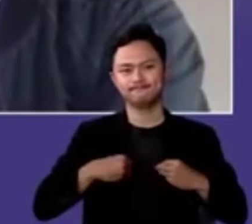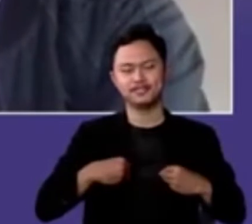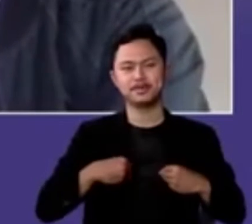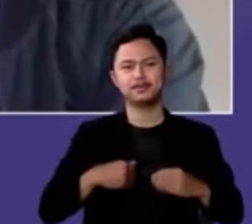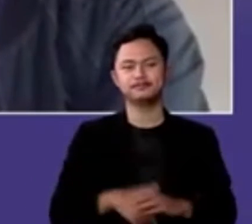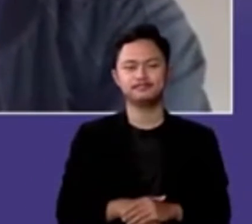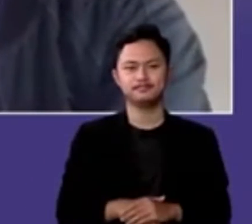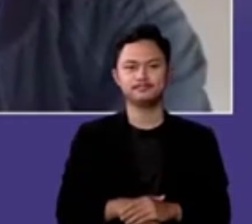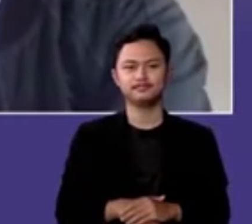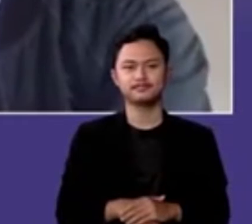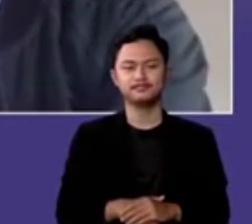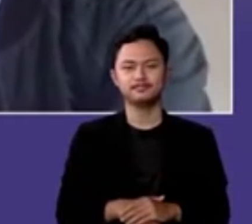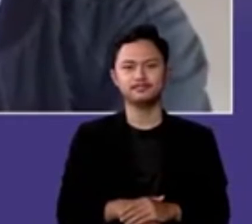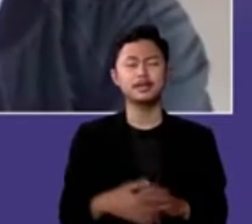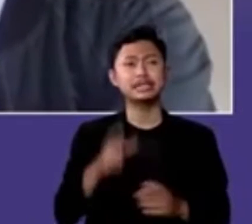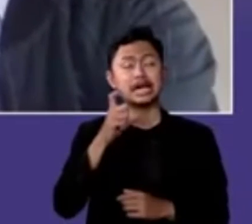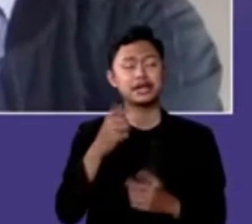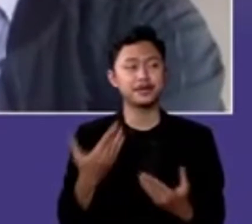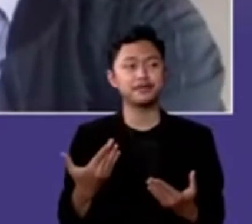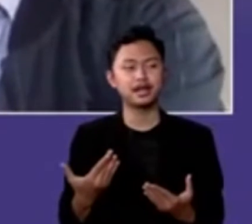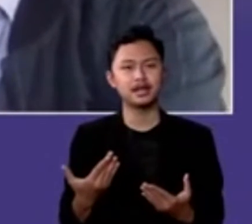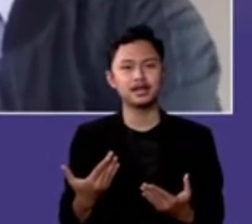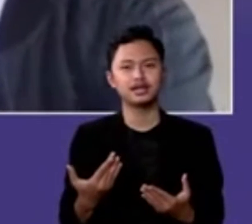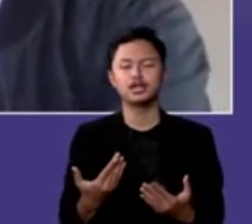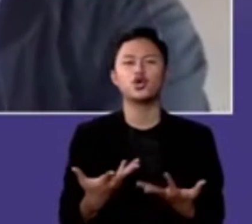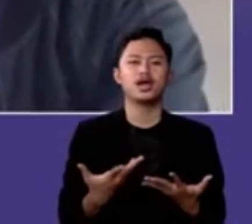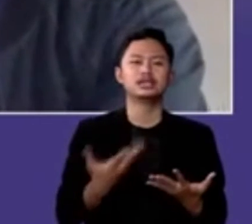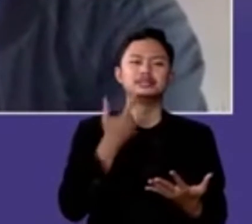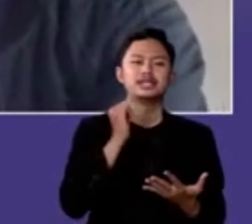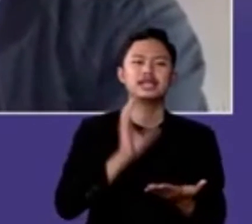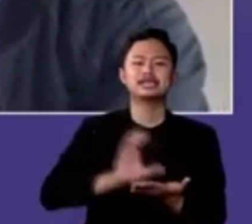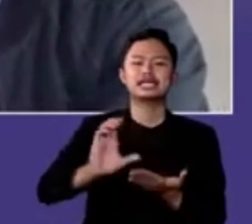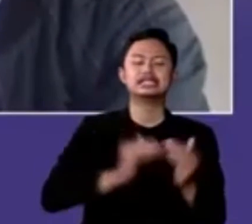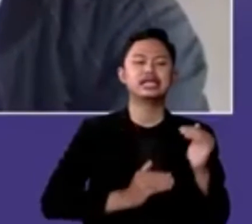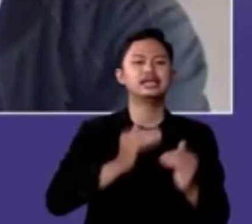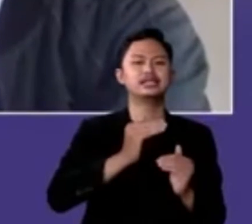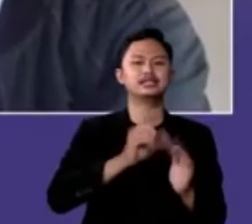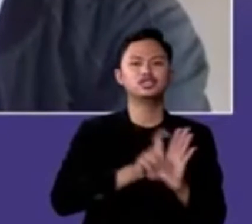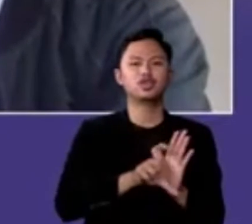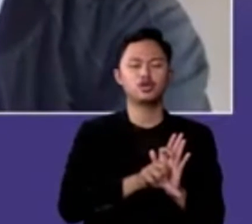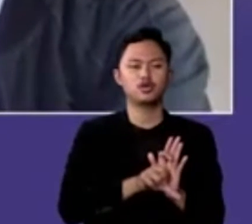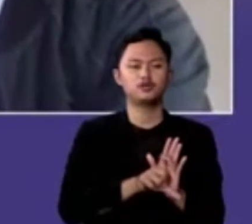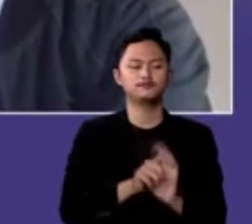apa namanya eh caranya yang menaikkan intensitas saja ini